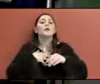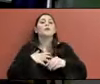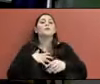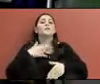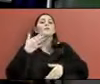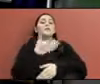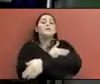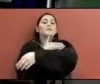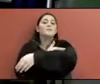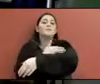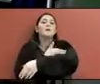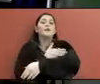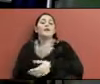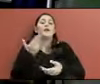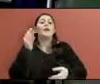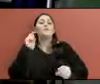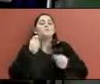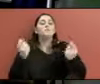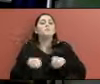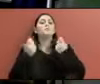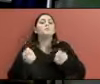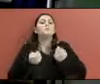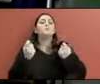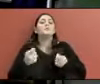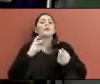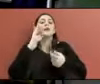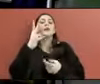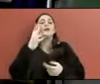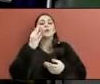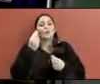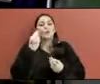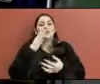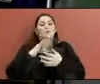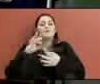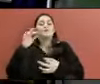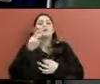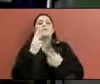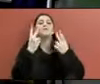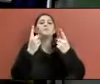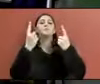adayan iki güzel insan demiş. Teşekkür ediyorum kendilerine.